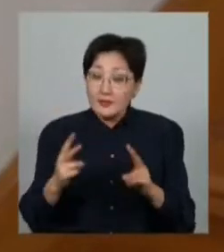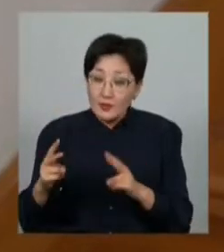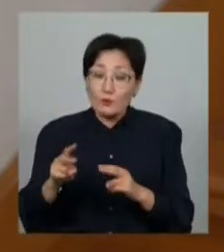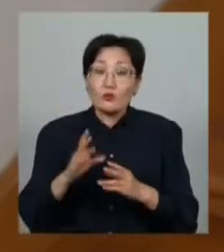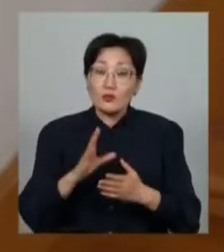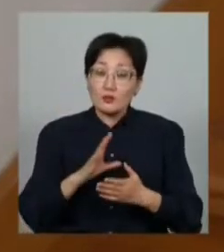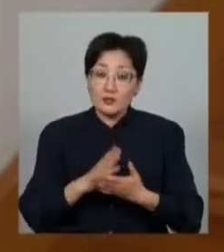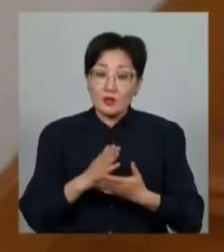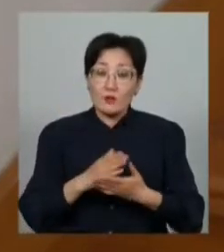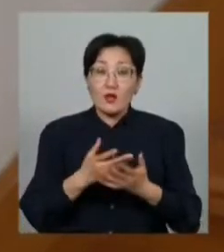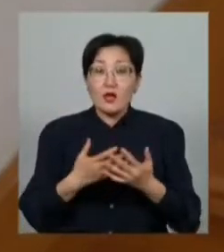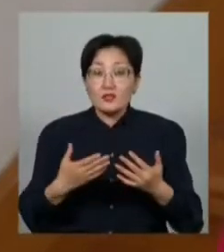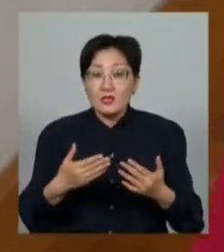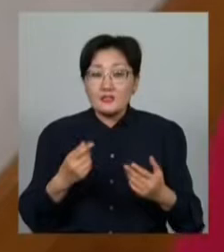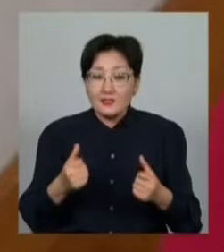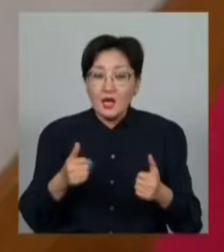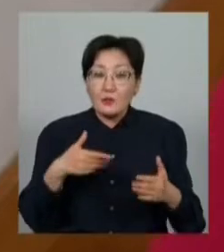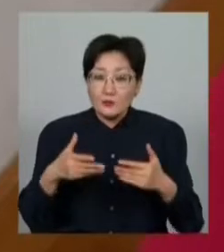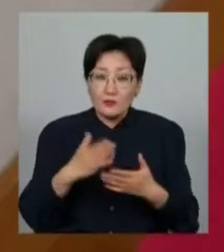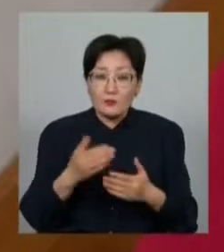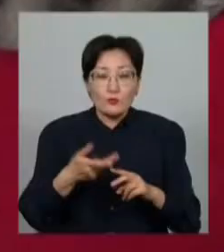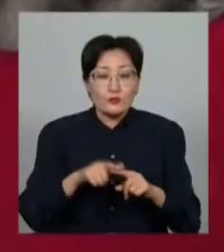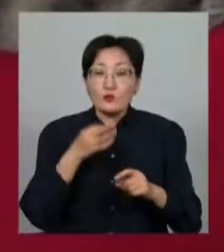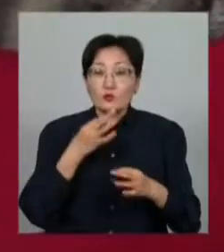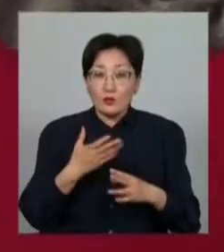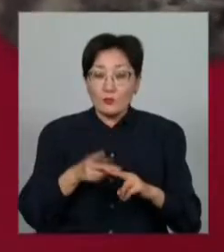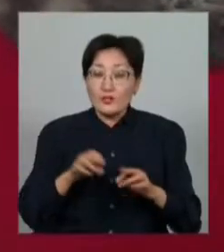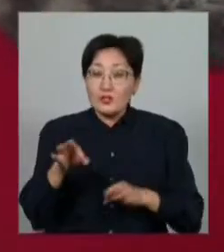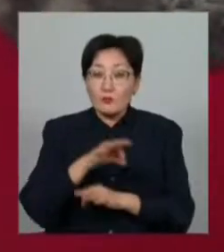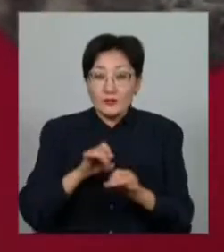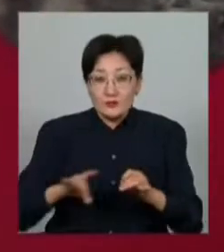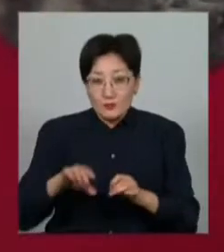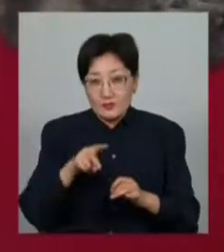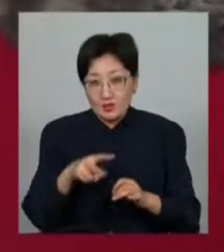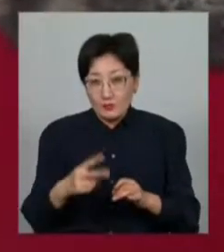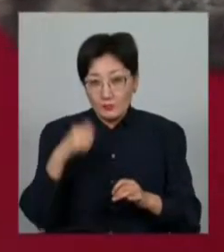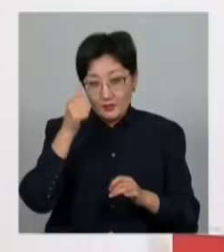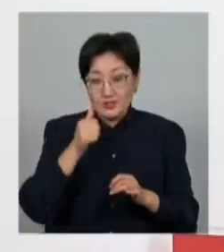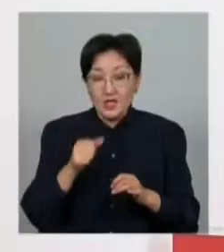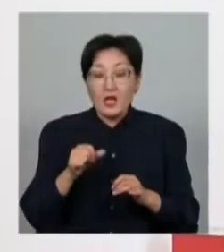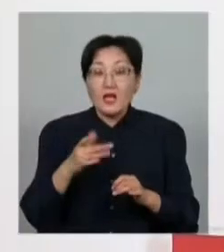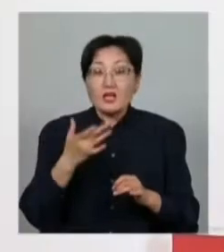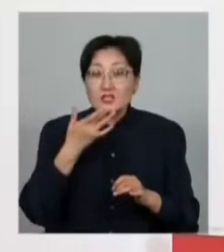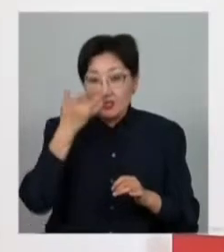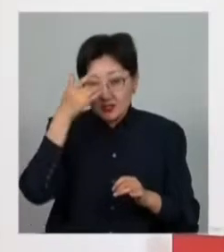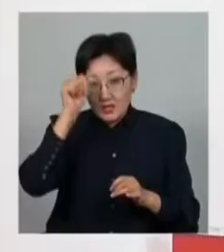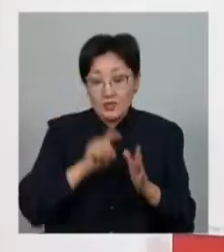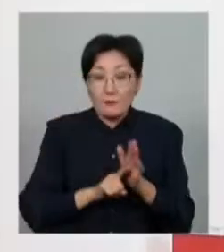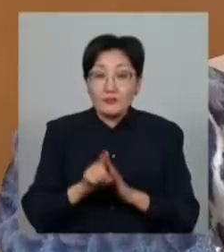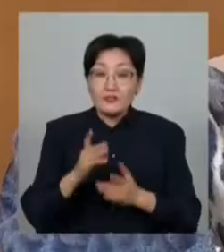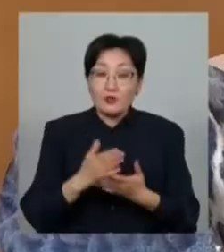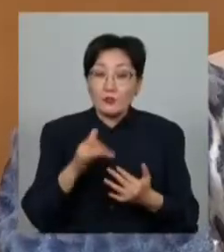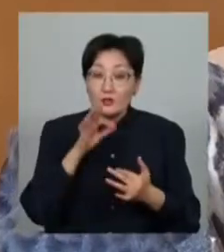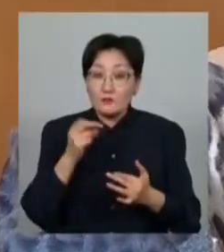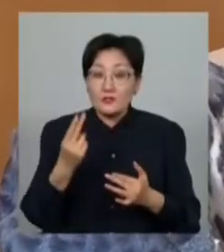мында, жақсы араласамыз, өте ұнайды бізге. Бұл жоба ауданда 2020 жылдың шілде айынан бері жұмыс істеп келеді.